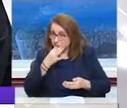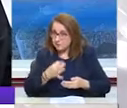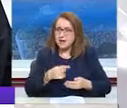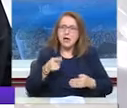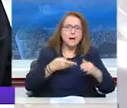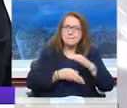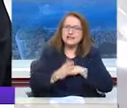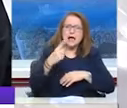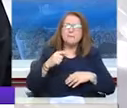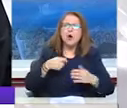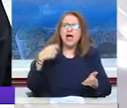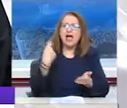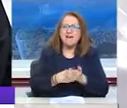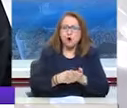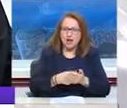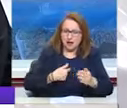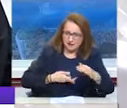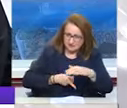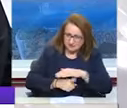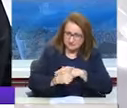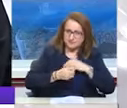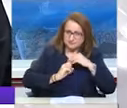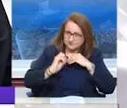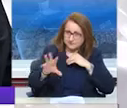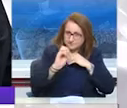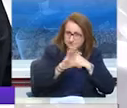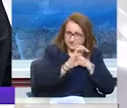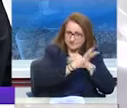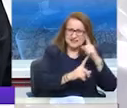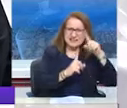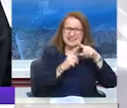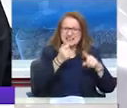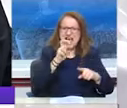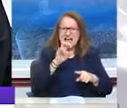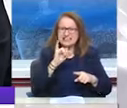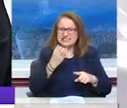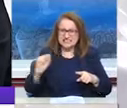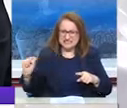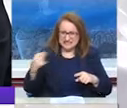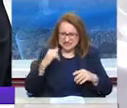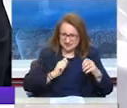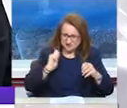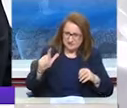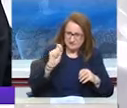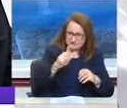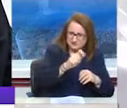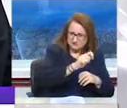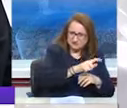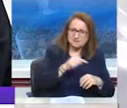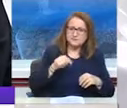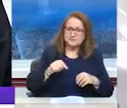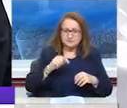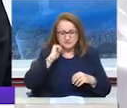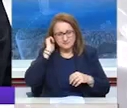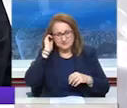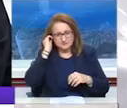Χαρακτηρίζεται ως επιστρεπτέα γιατί είτε εις ολόκληρο είτε μερικώς, εξαρτάται από τη βιωσιμότητα της επιχείρησης, θα επιστραφεί στο